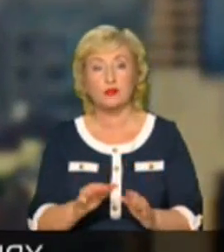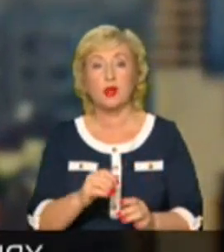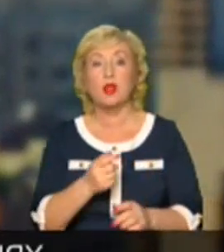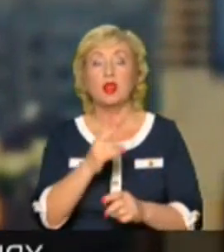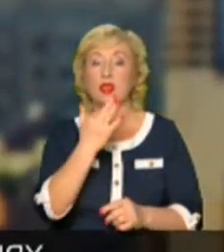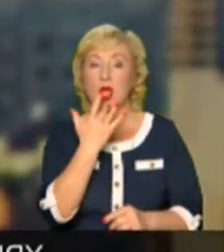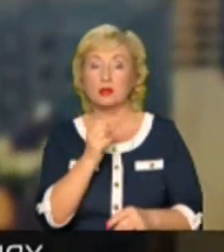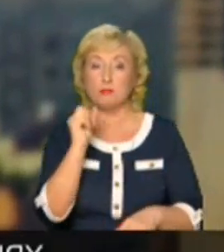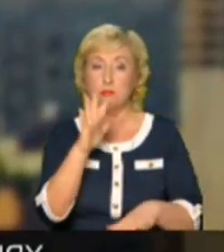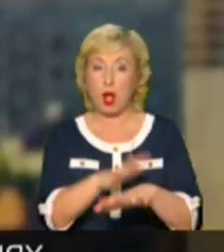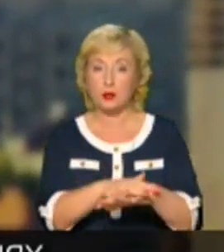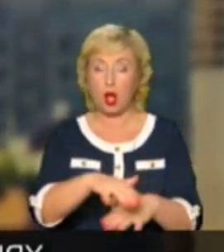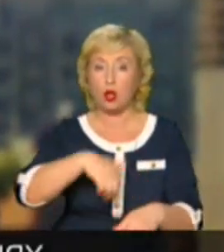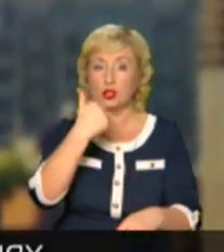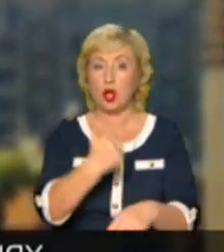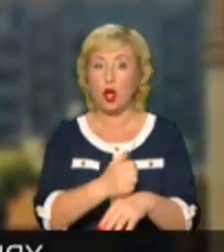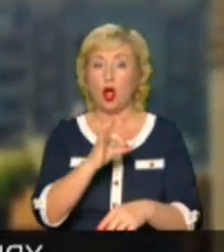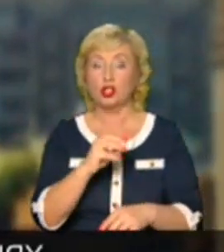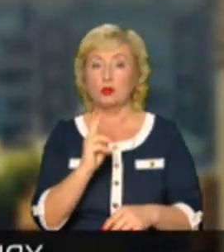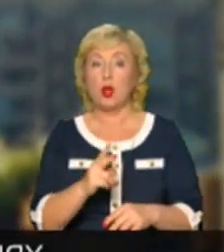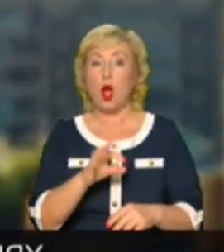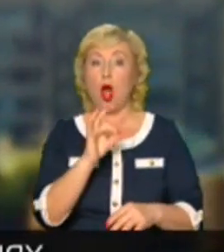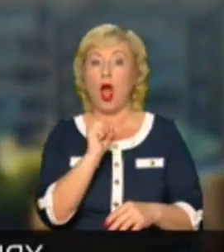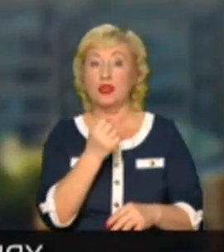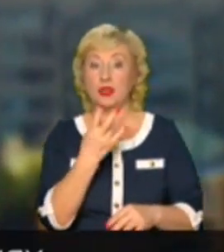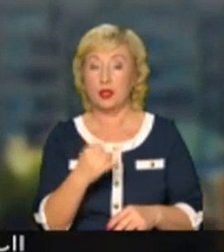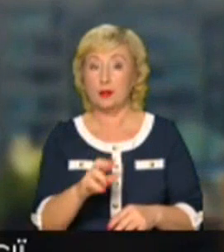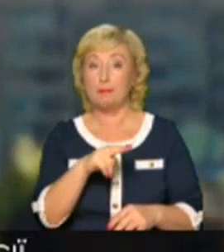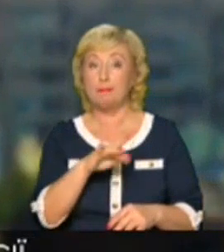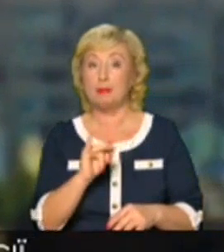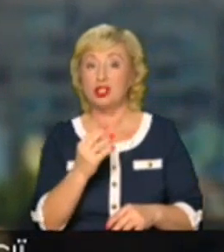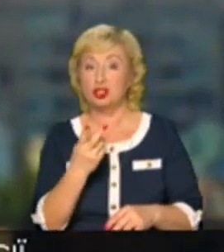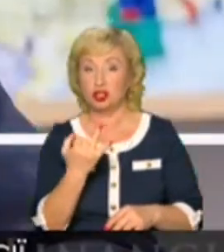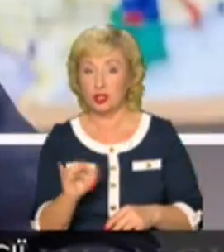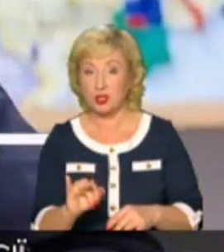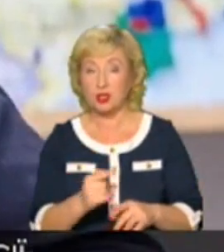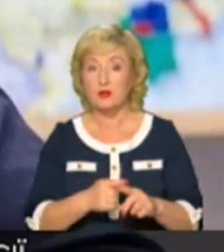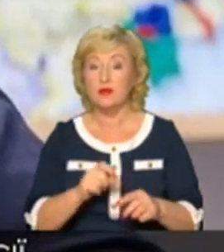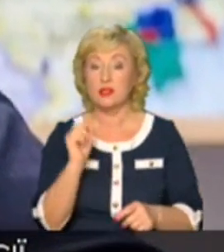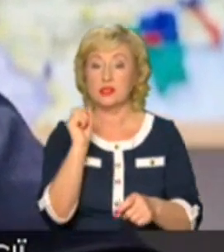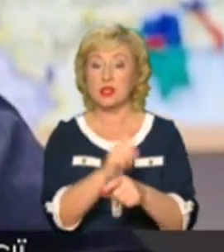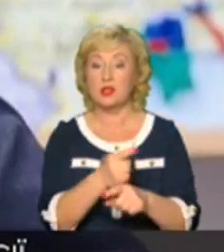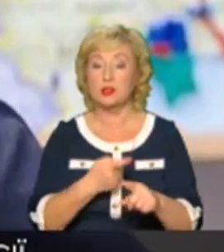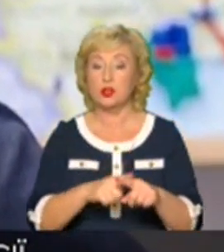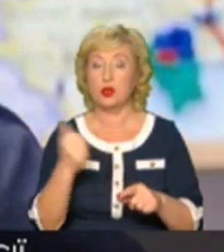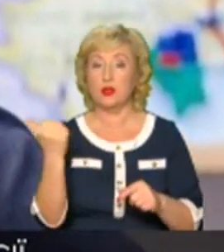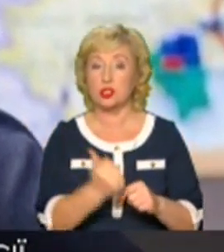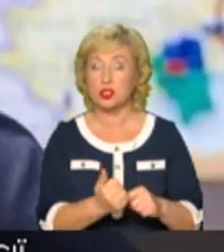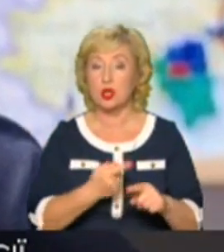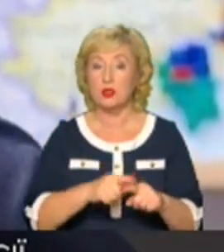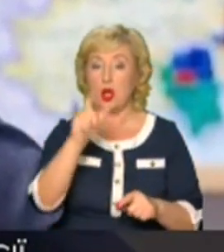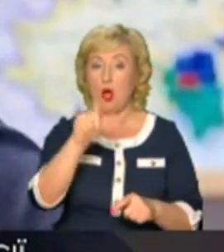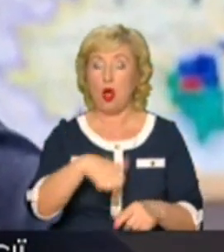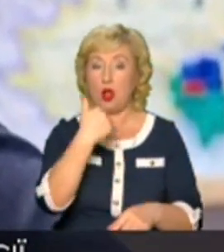Нацбанк очолить екс-керівник Ощадбанку Андрій Пишний, повідомив нардеп Ярослав Железняк. Визначення відбудеться цього тижня. Нагадаємо, нинішній голова НБУ